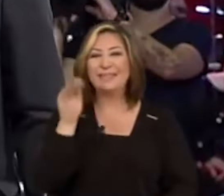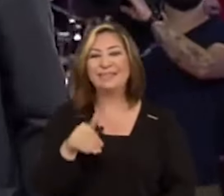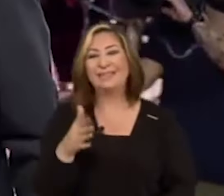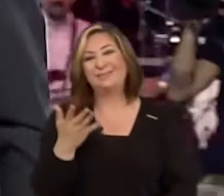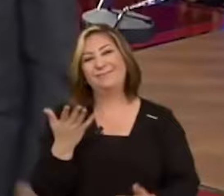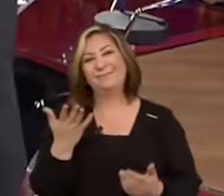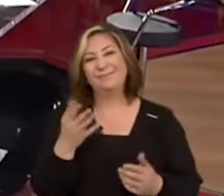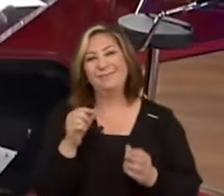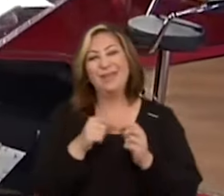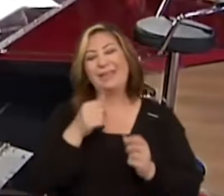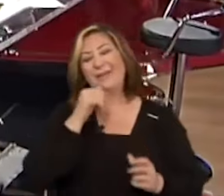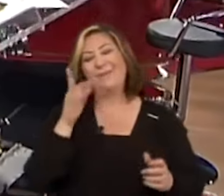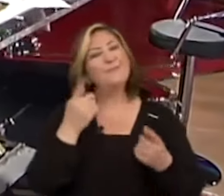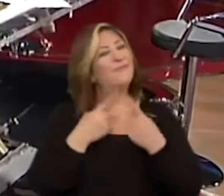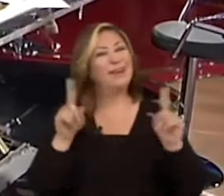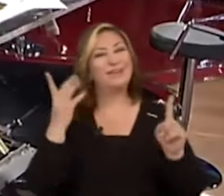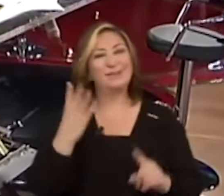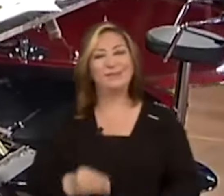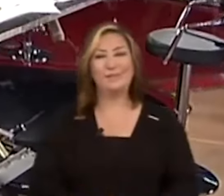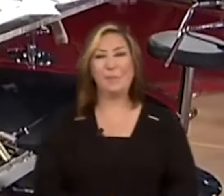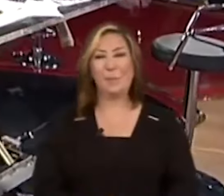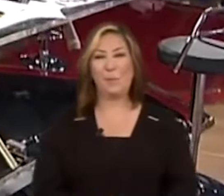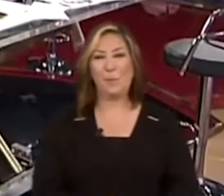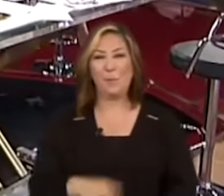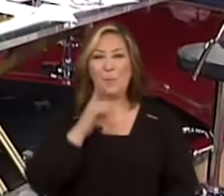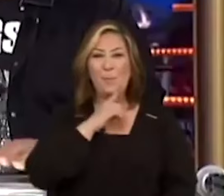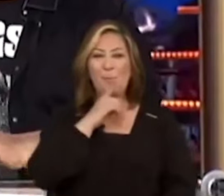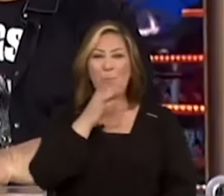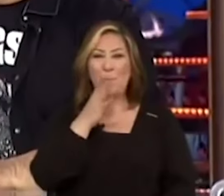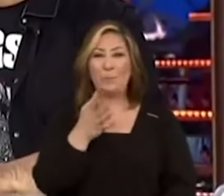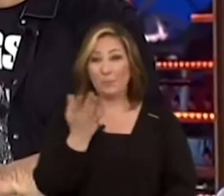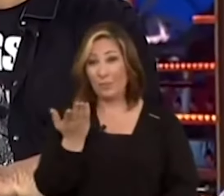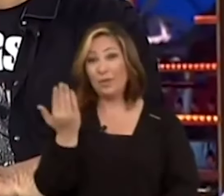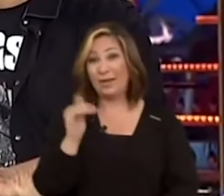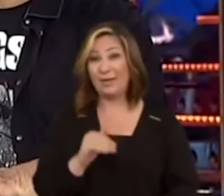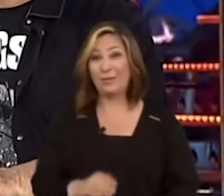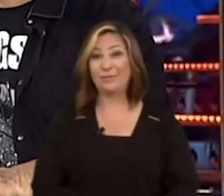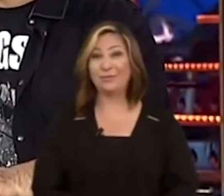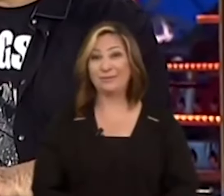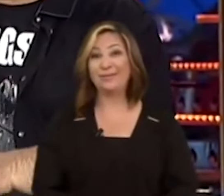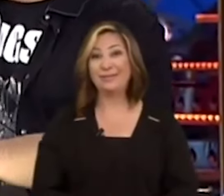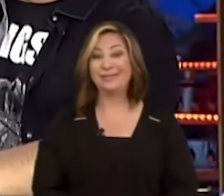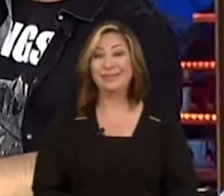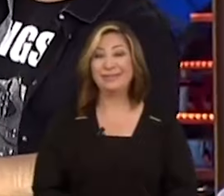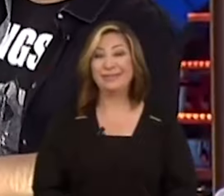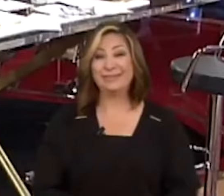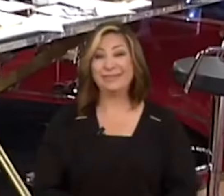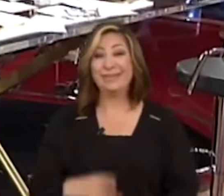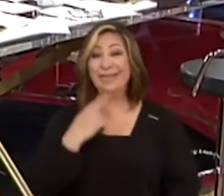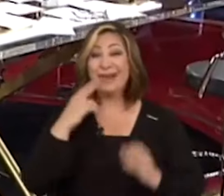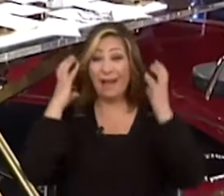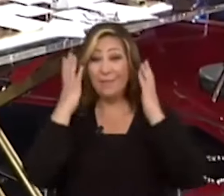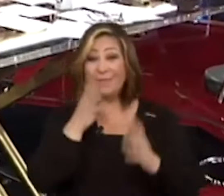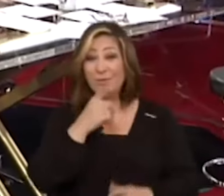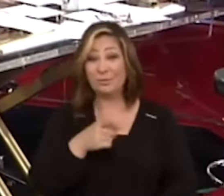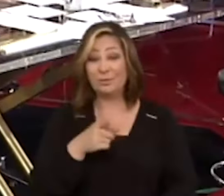gelince Bülent abi vallahi abi, başka bir şey oluyor. İngilizce bilen tabii ki oradan geliyor değil mi? Evet herhalde. Reyhan sen bilirsin.